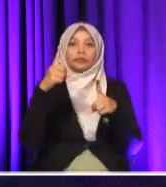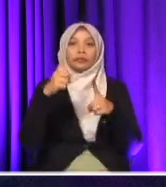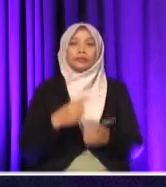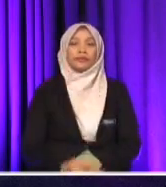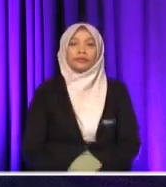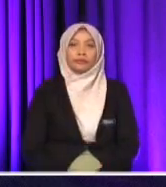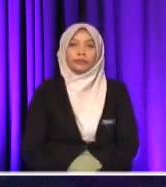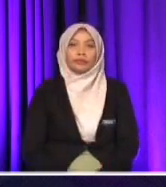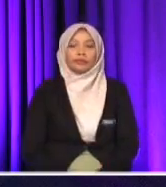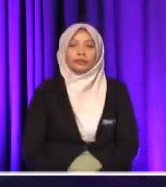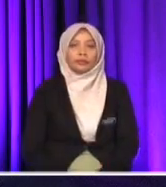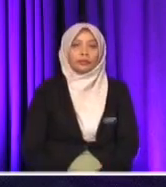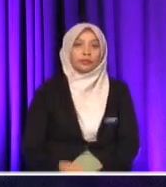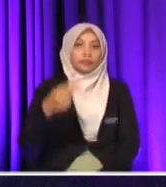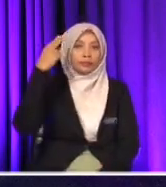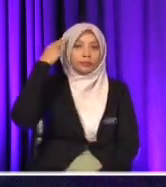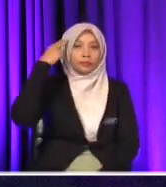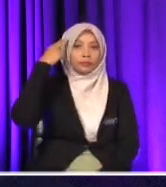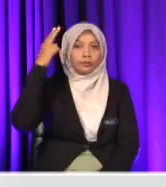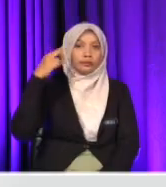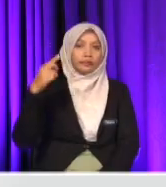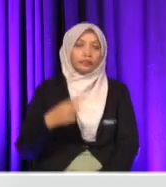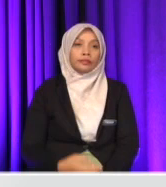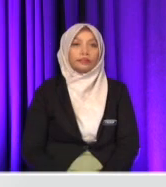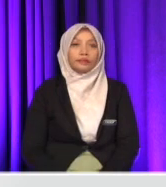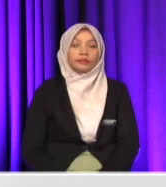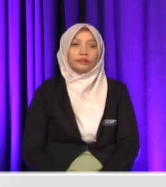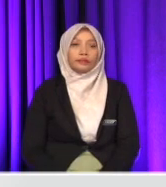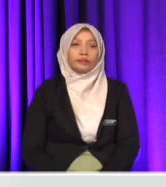jawab? Okey, Afiq, Aziz. Silakan Afiq.